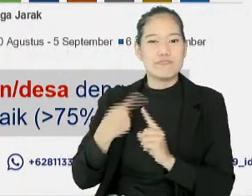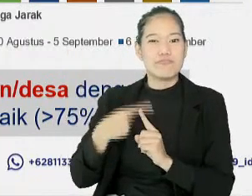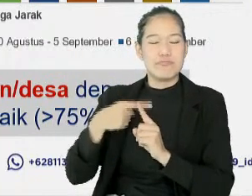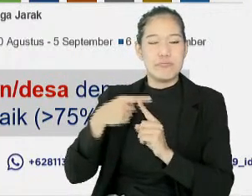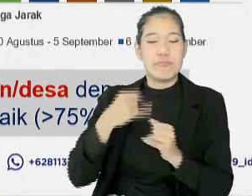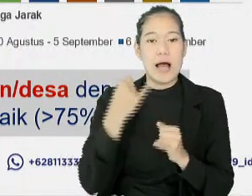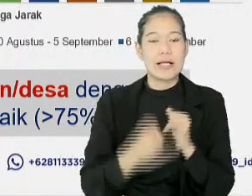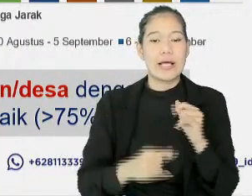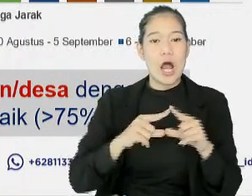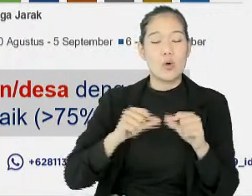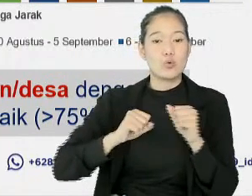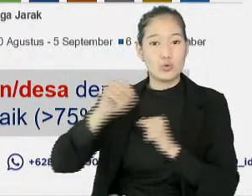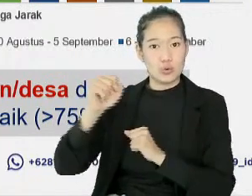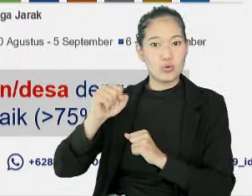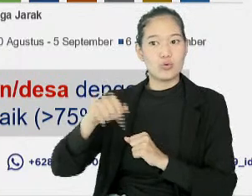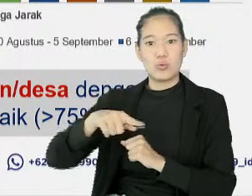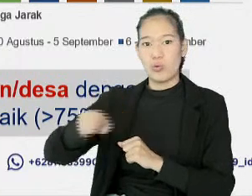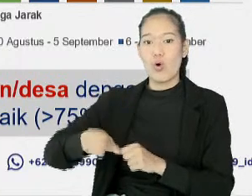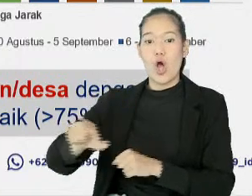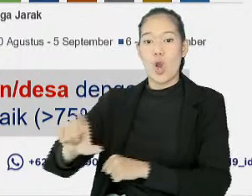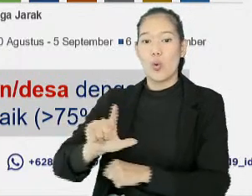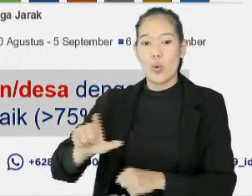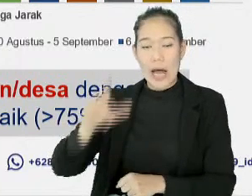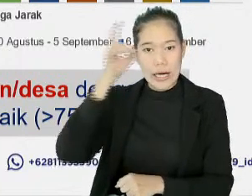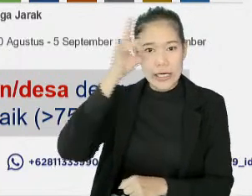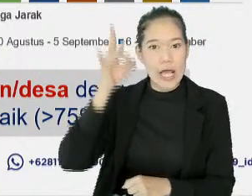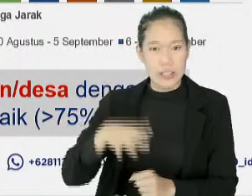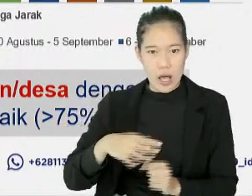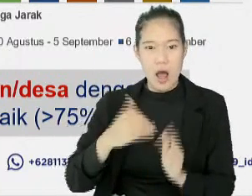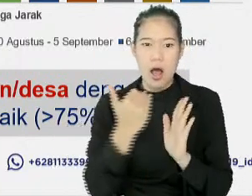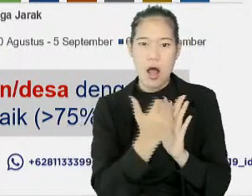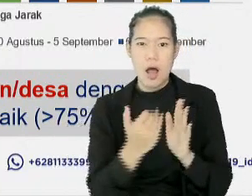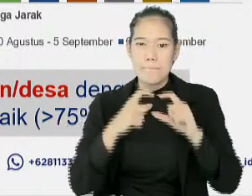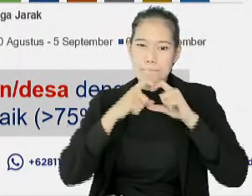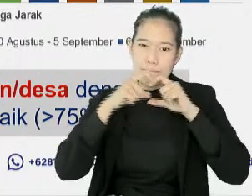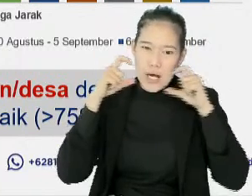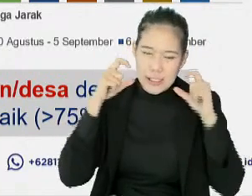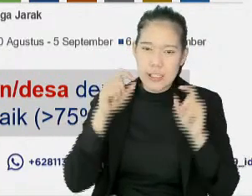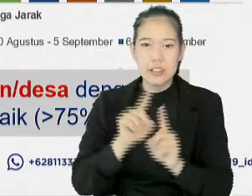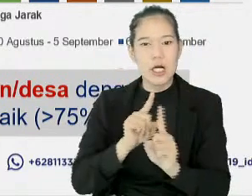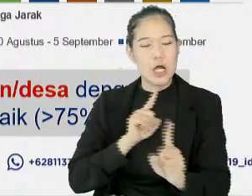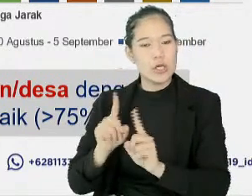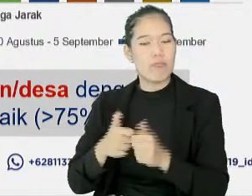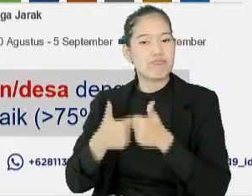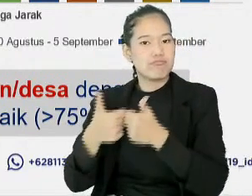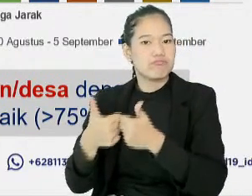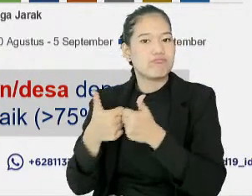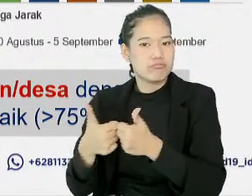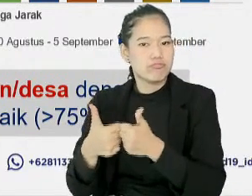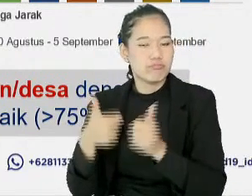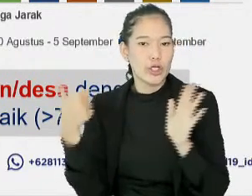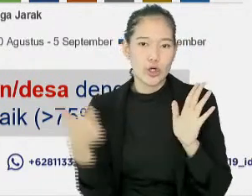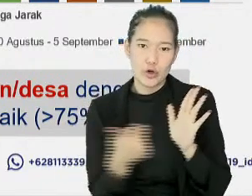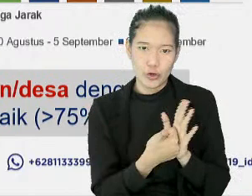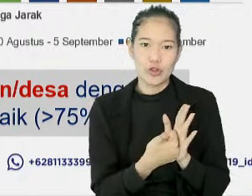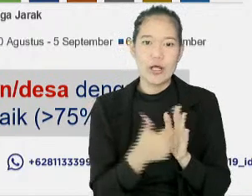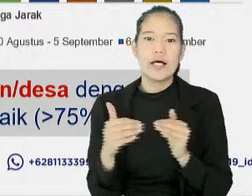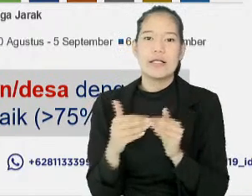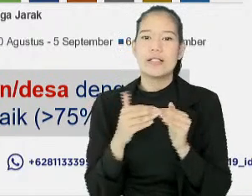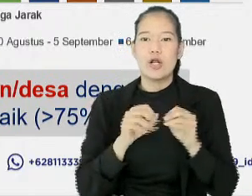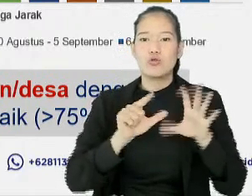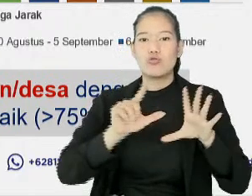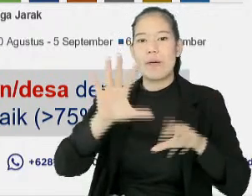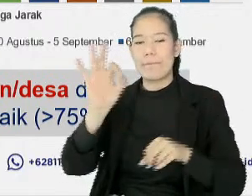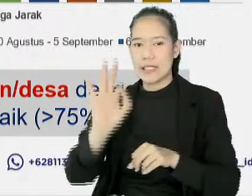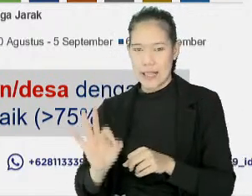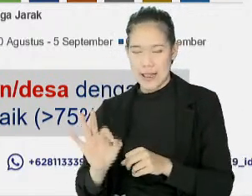akhir Agustus ini lebih banyak lagi kelurahan dan desa dengan kepatuhan menggunakan Master dan menjaga jarak yang baik dengan standar diatas